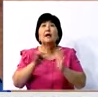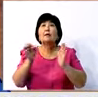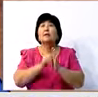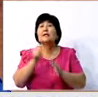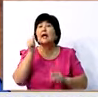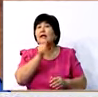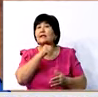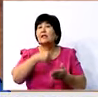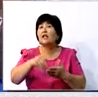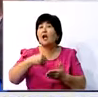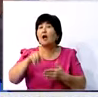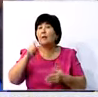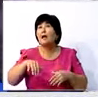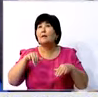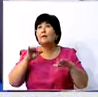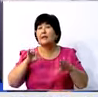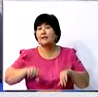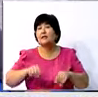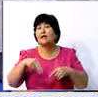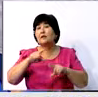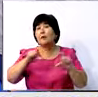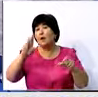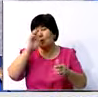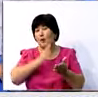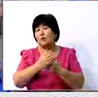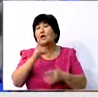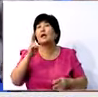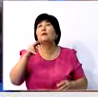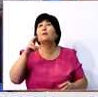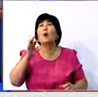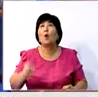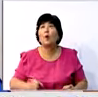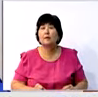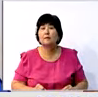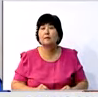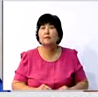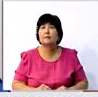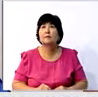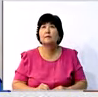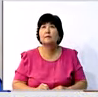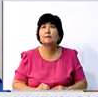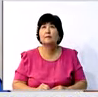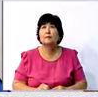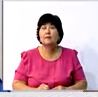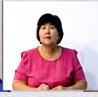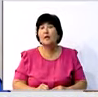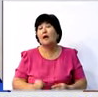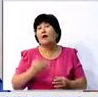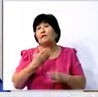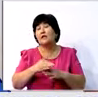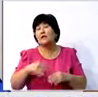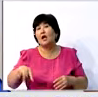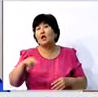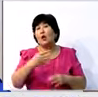«скрытный покупатель» представителями Департамента по делам госслужбы и НПО. В частности, в